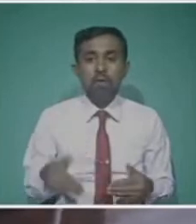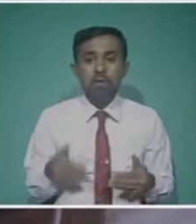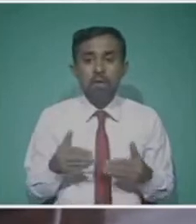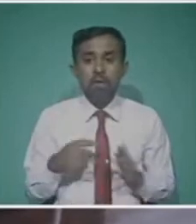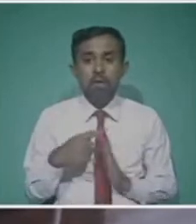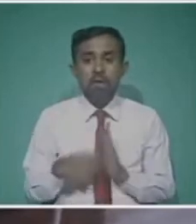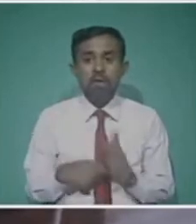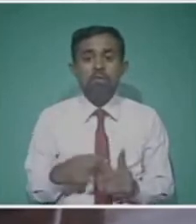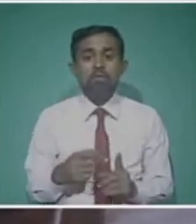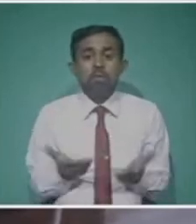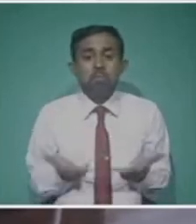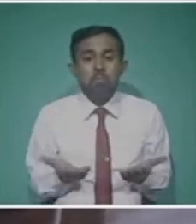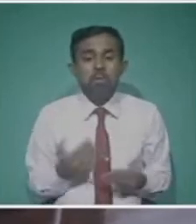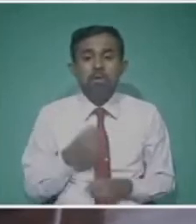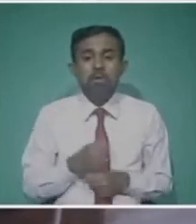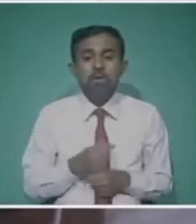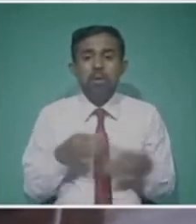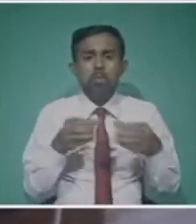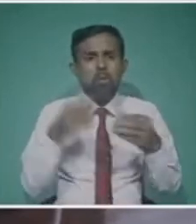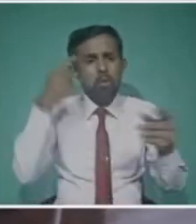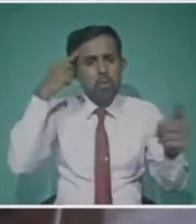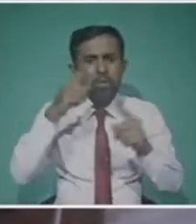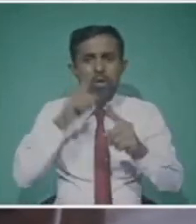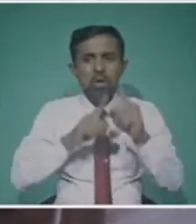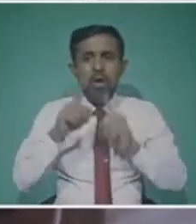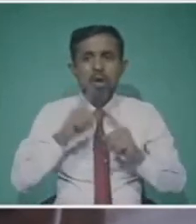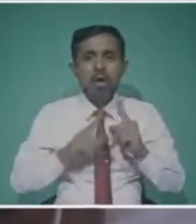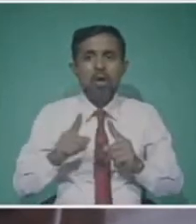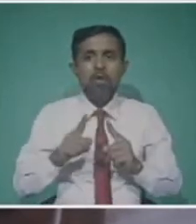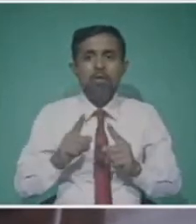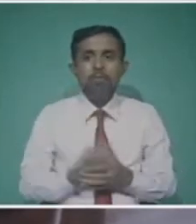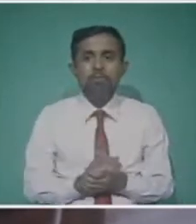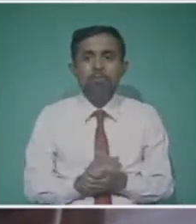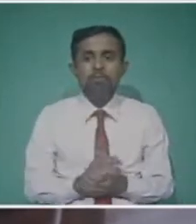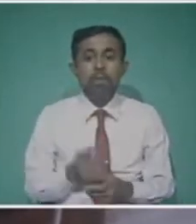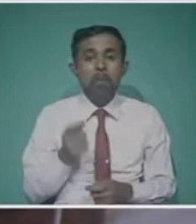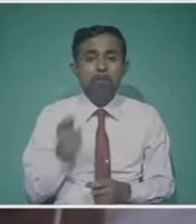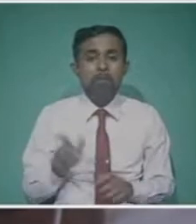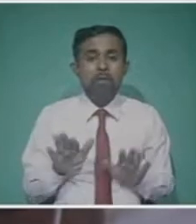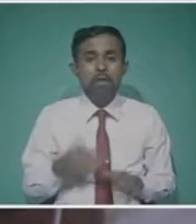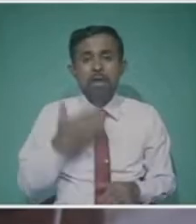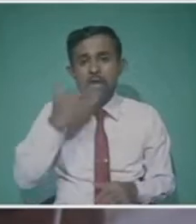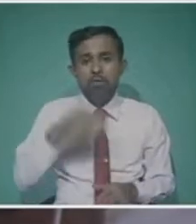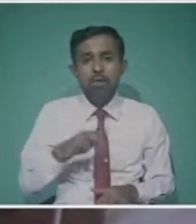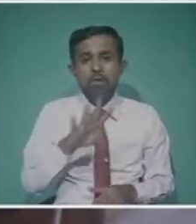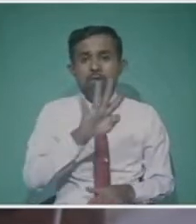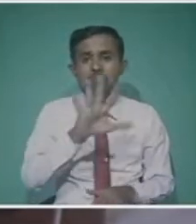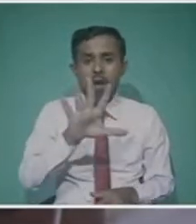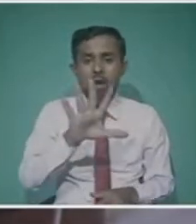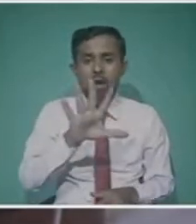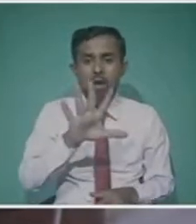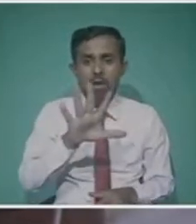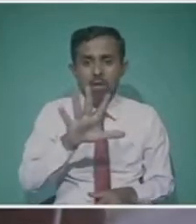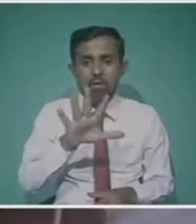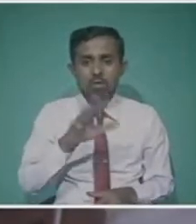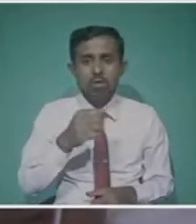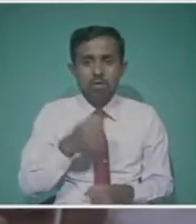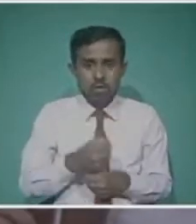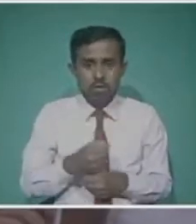මේ රටට බරක් වෙලා තියෙන රාජ්‍යංශය ගැන කතා කරනකොට පඩි සහිත නිවාඩු 45ක් තියෙනවා රාජ්‍ය